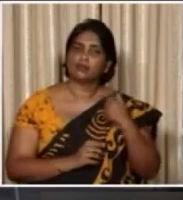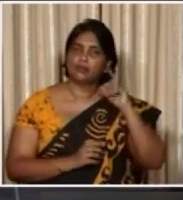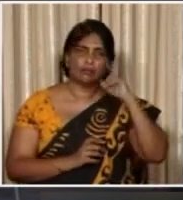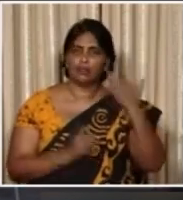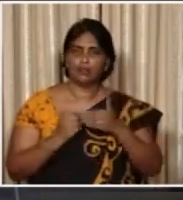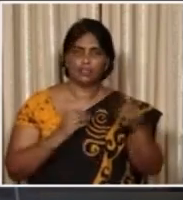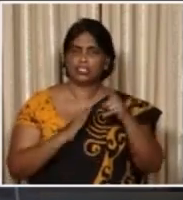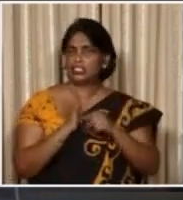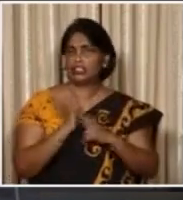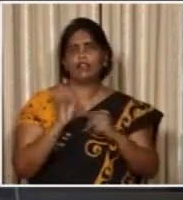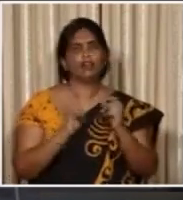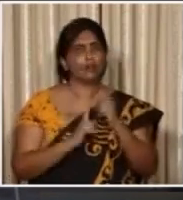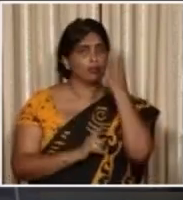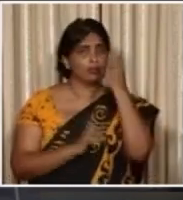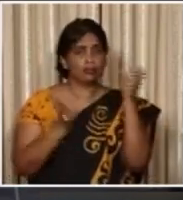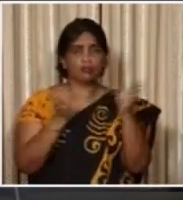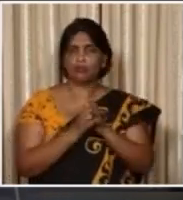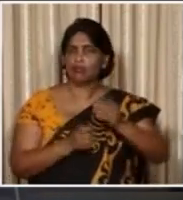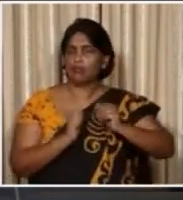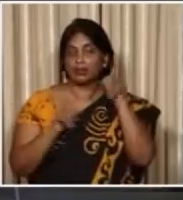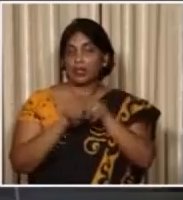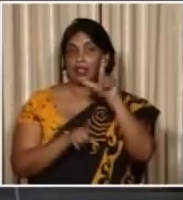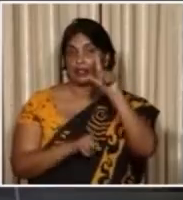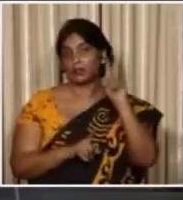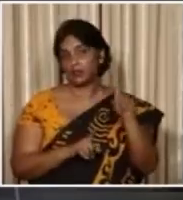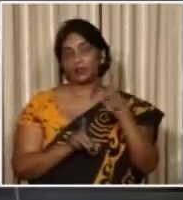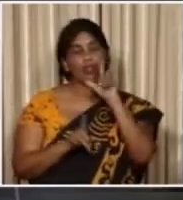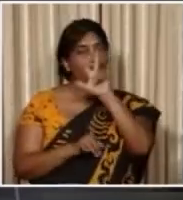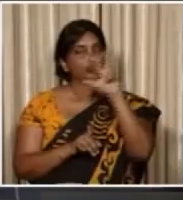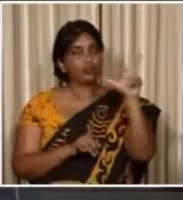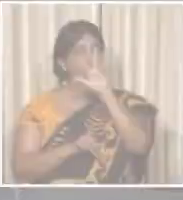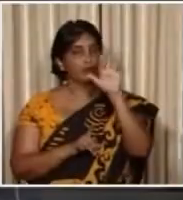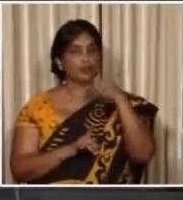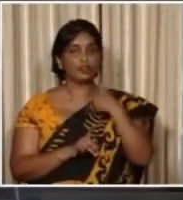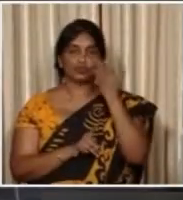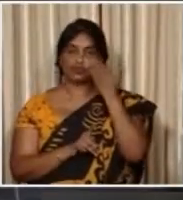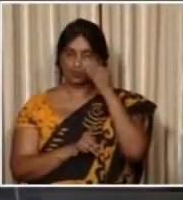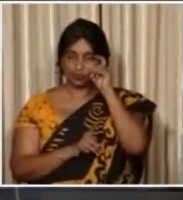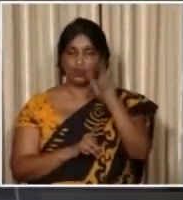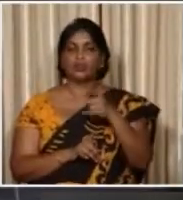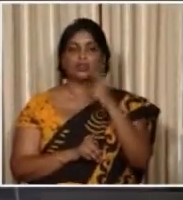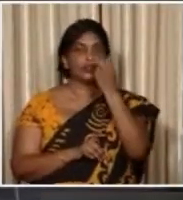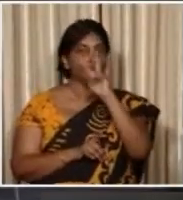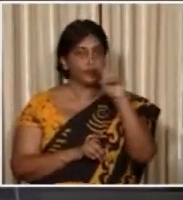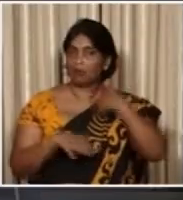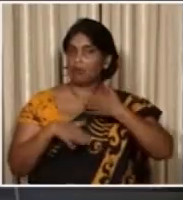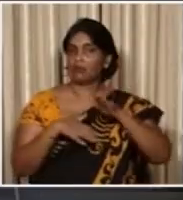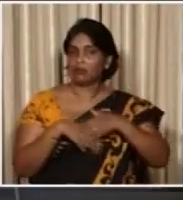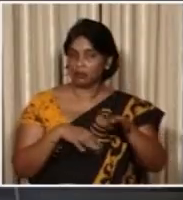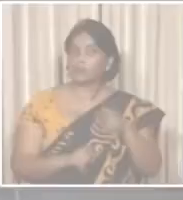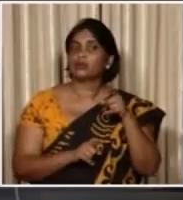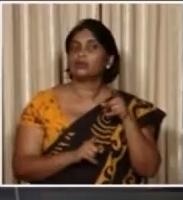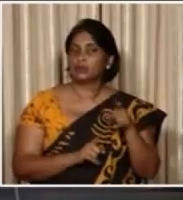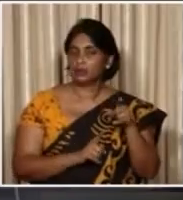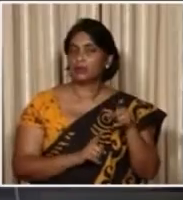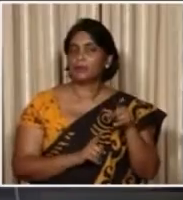දුරට ජනතා විමුක්ති පෙරමුණේ උගත් කණ්ඩායම් මේක අනුගමනය කරනවද කියලා. හැබැයි 88 89 අපි දැක්කා. අපි 2022 දැක්කා අත්විඳ. මෙන්න